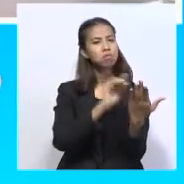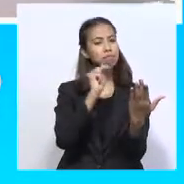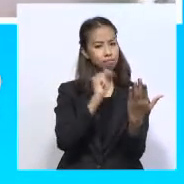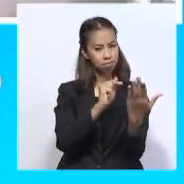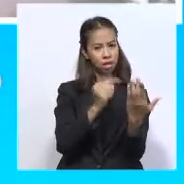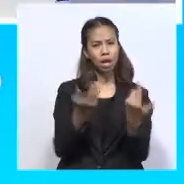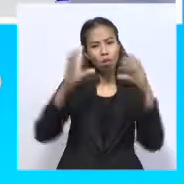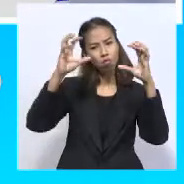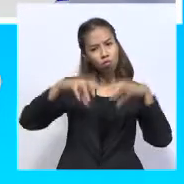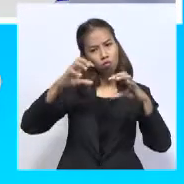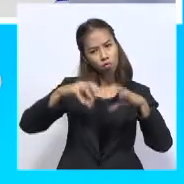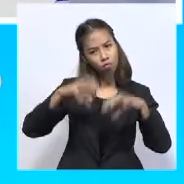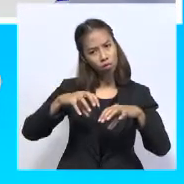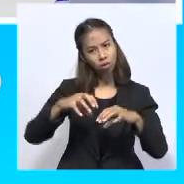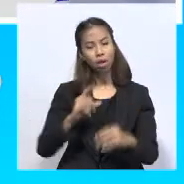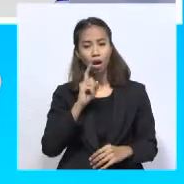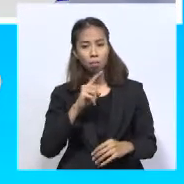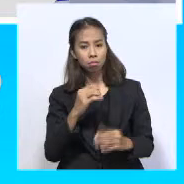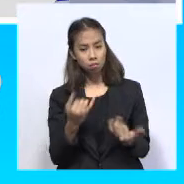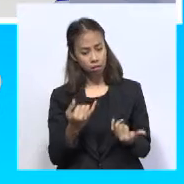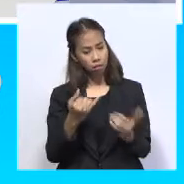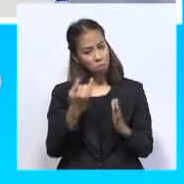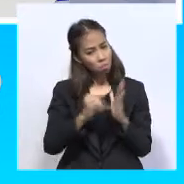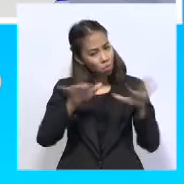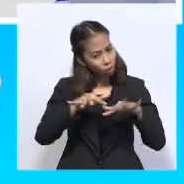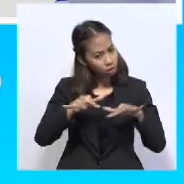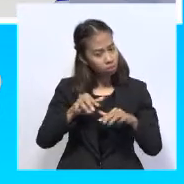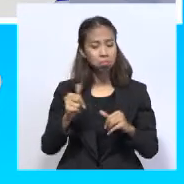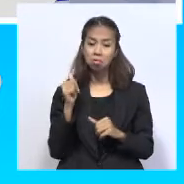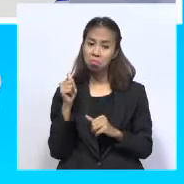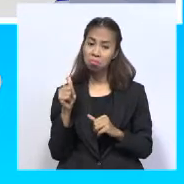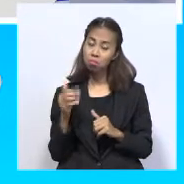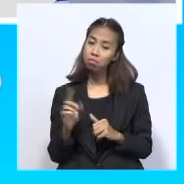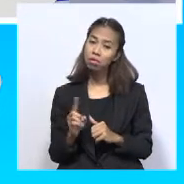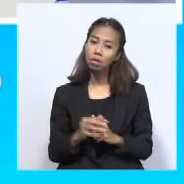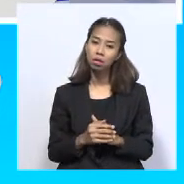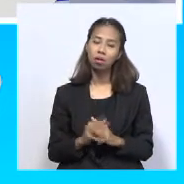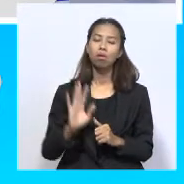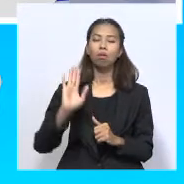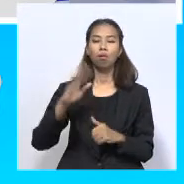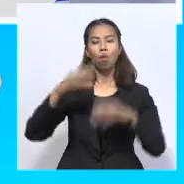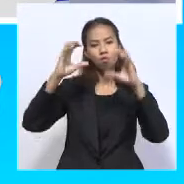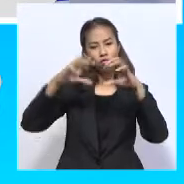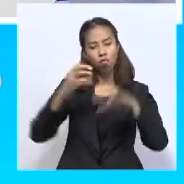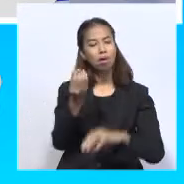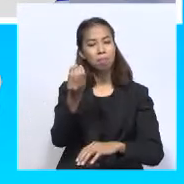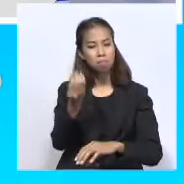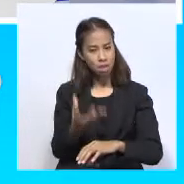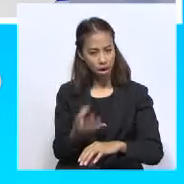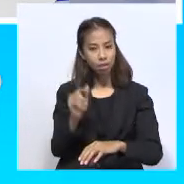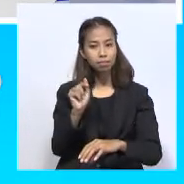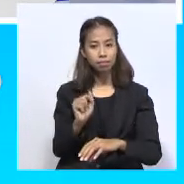บบนี้เนี่ยฝนออกมาค่อนข้างเยอะในเดือนนี้เนี่ยผิดปกติไหมครับหรือว่าเป็นปกติอยู่แล้วครับ ก็มากกว่าปกติครับครับเพราะว่า